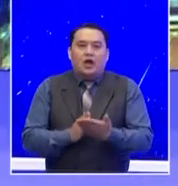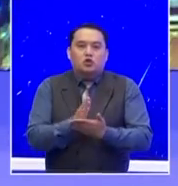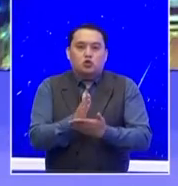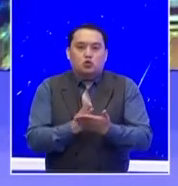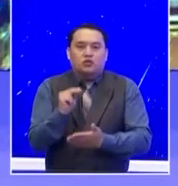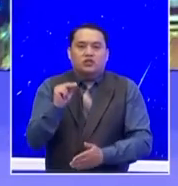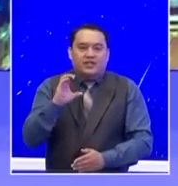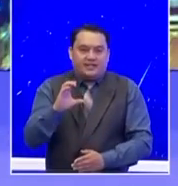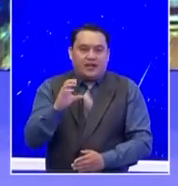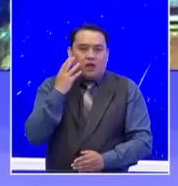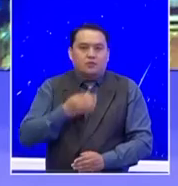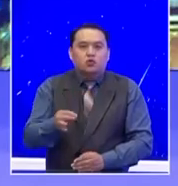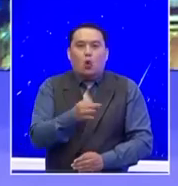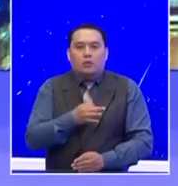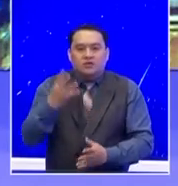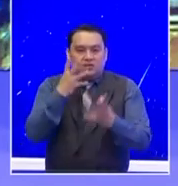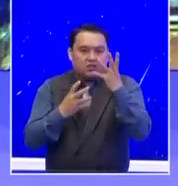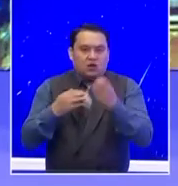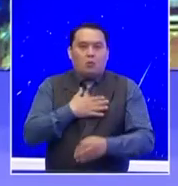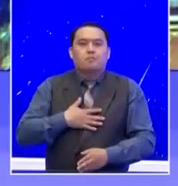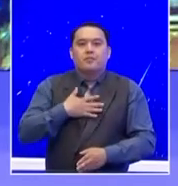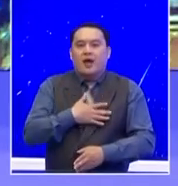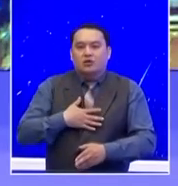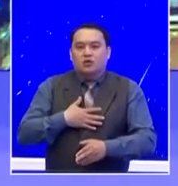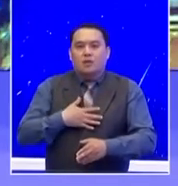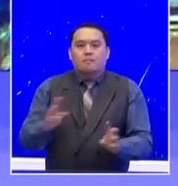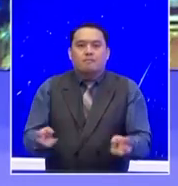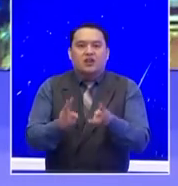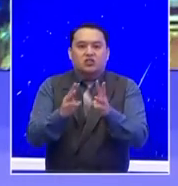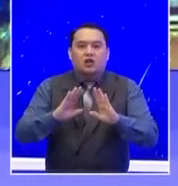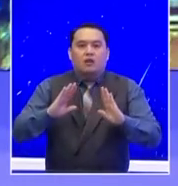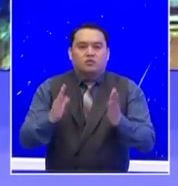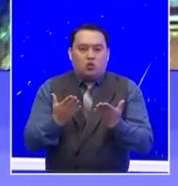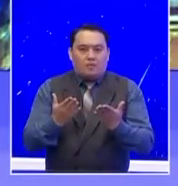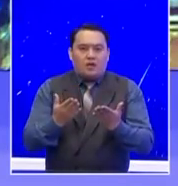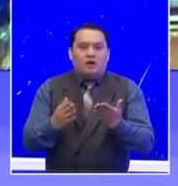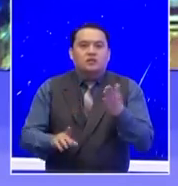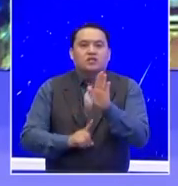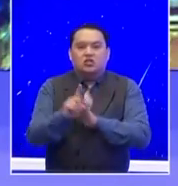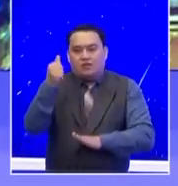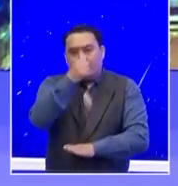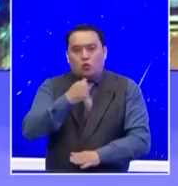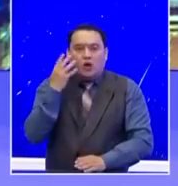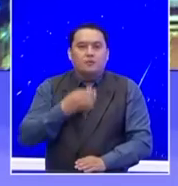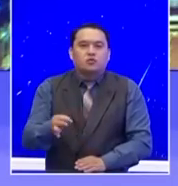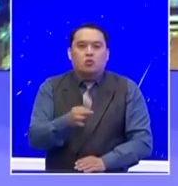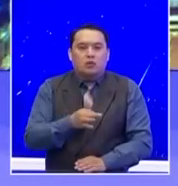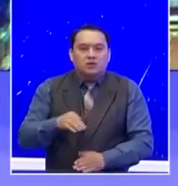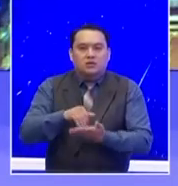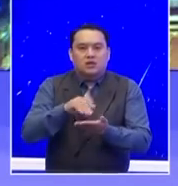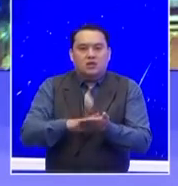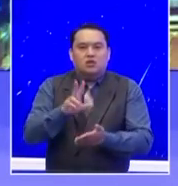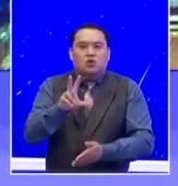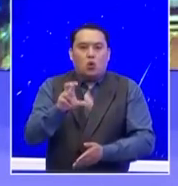Службы ЧС Алматинской области всерьез озабочены складывающейся пожарной обстановкой. С начала года на территории ЖТСУ зарегистрировано